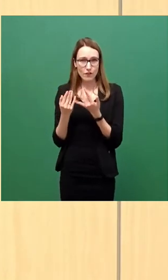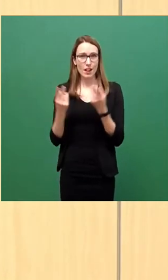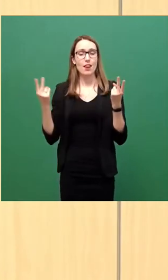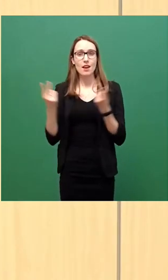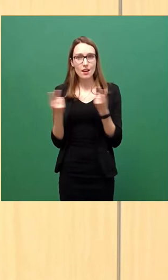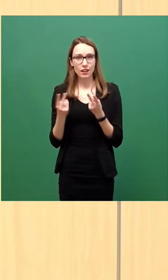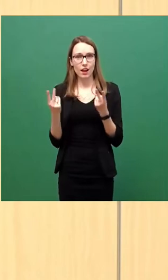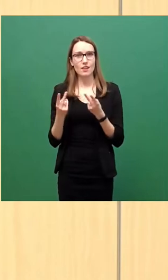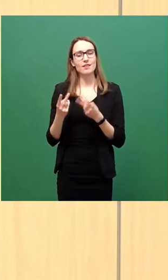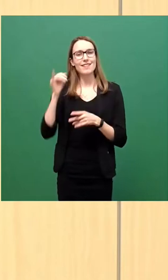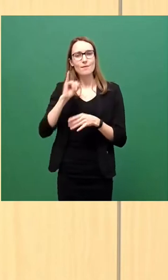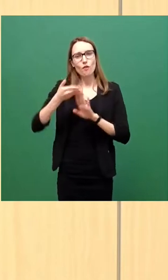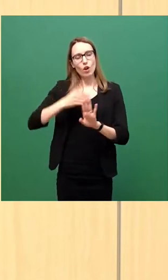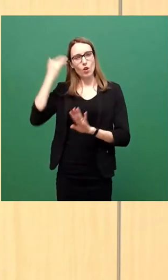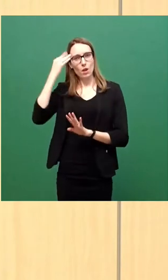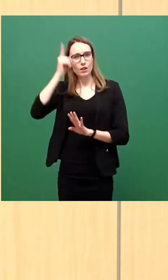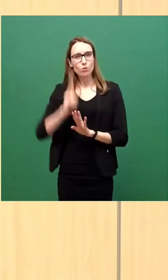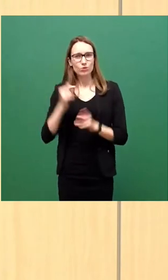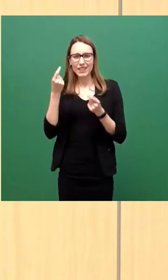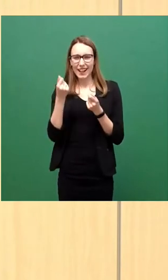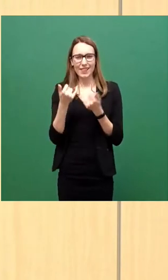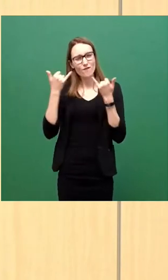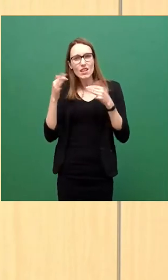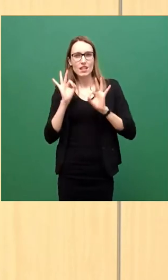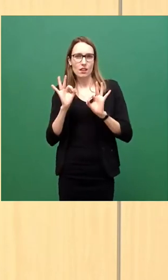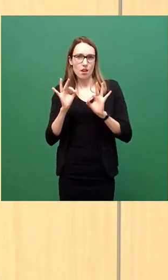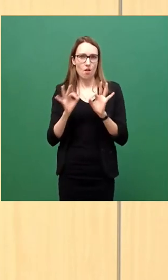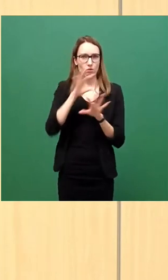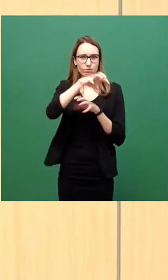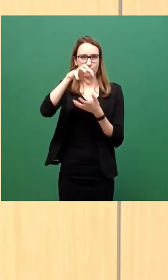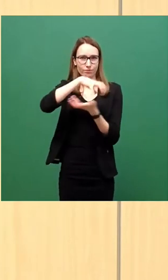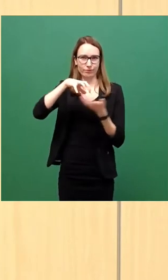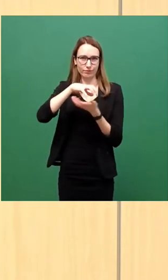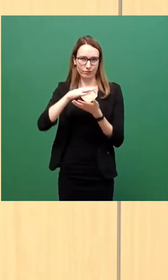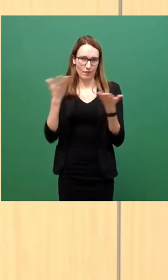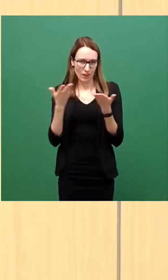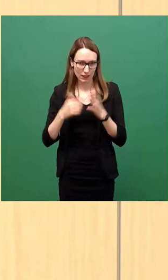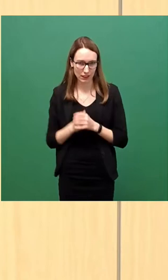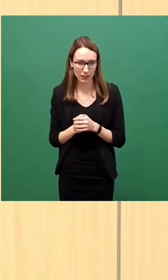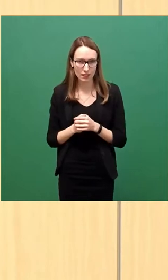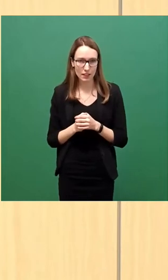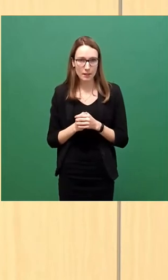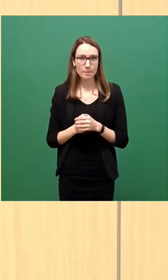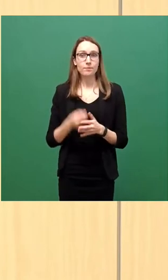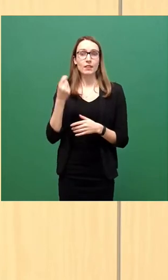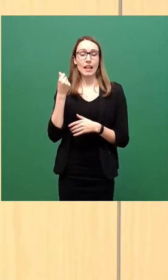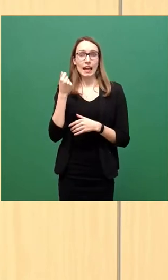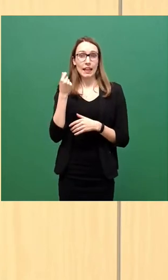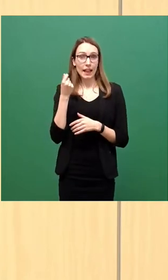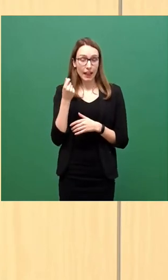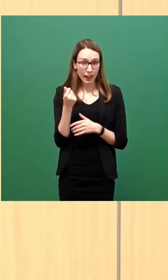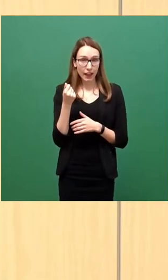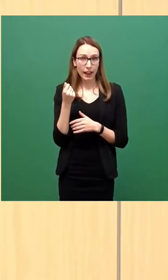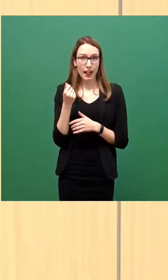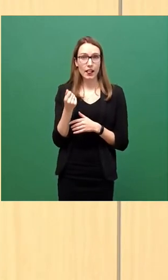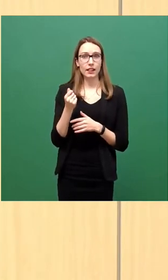dem Geld umgehen. Der bekannte Karikaturist Bernd Zeller hat gesagt, Geld entsteht dort, wo es bewilligt